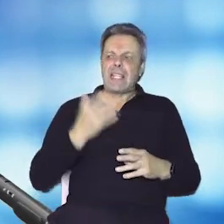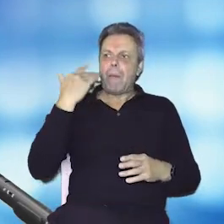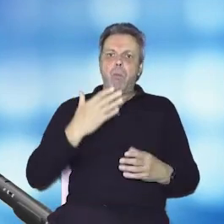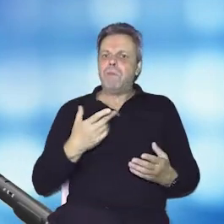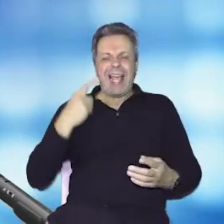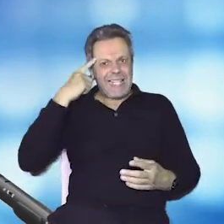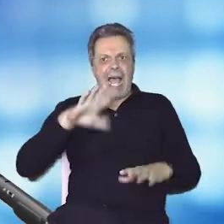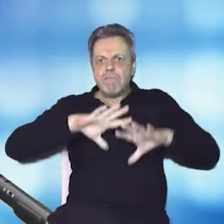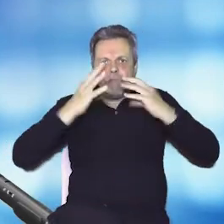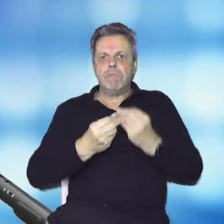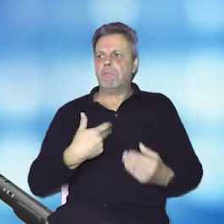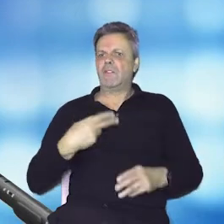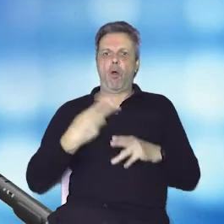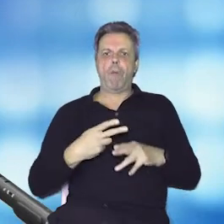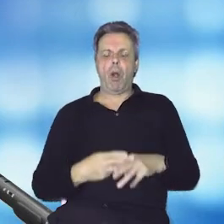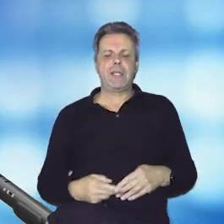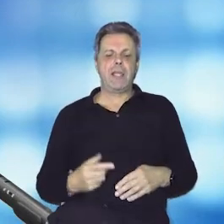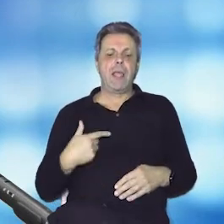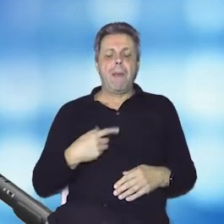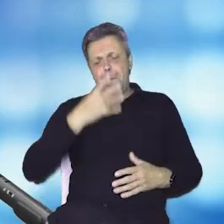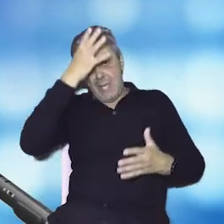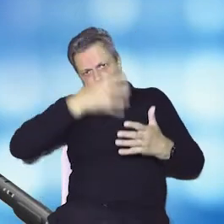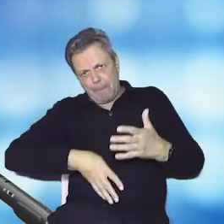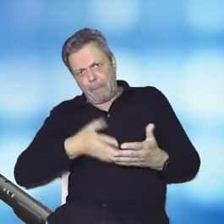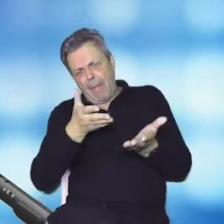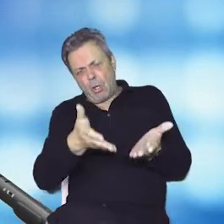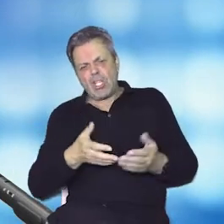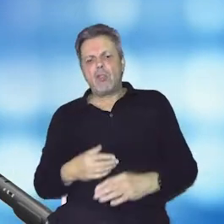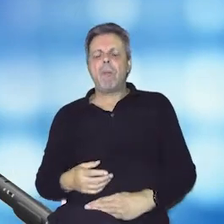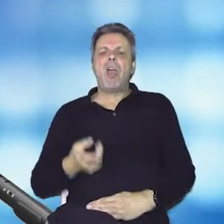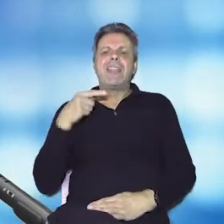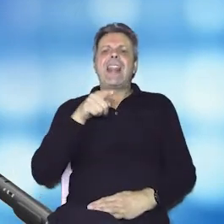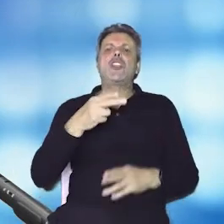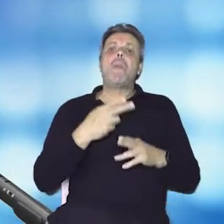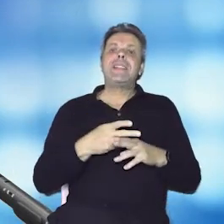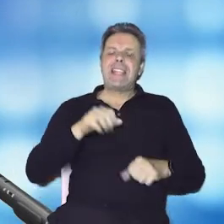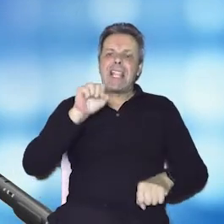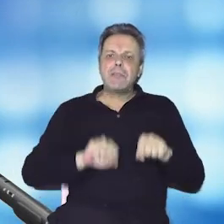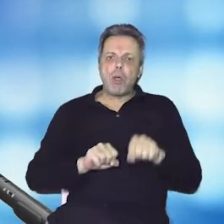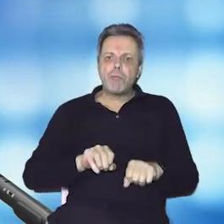svoju bolest. Naravno, mi procjenjujemo da li je to pacijent